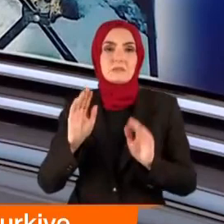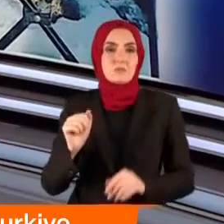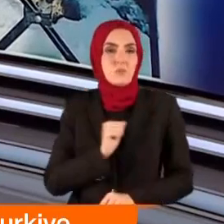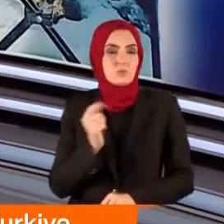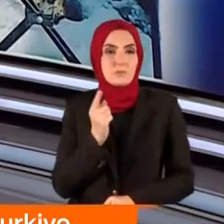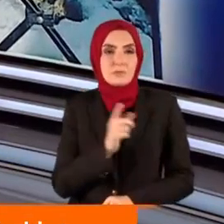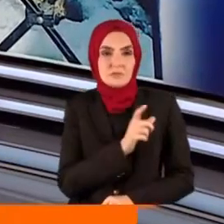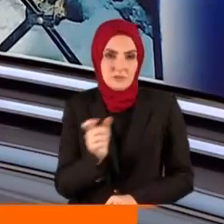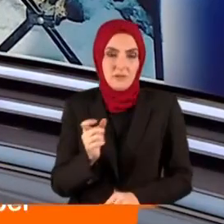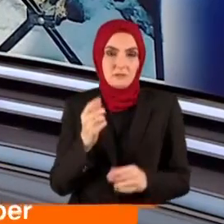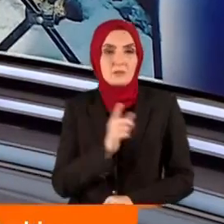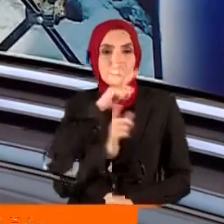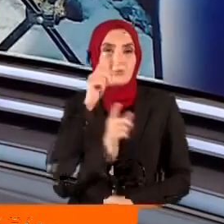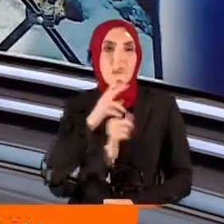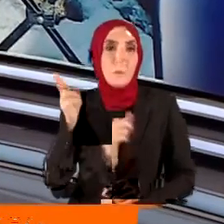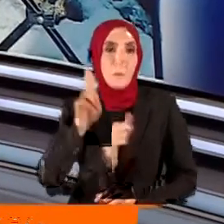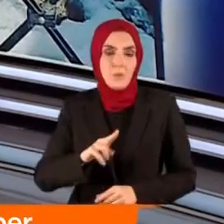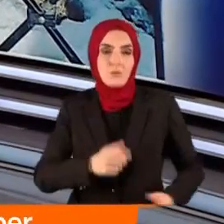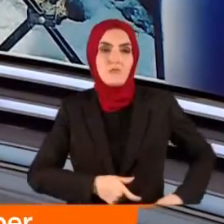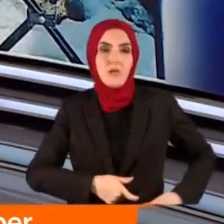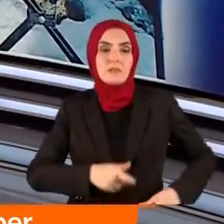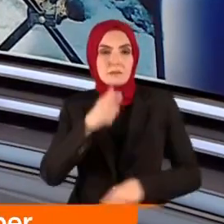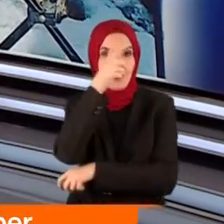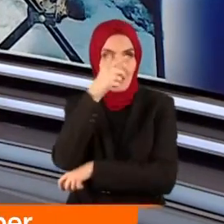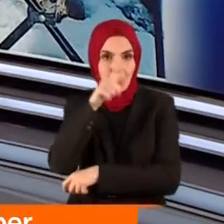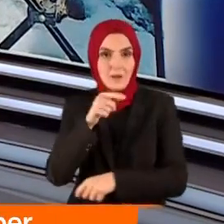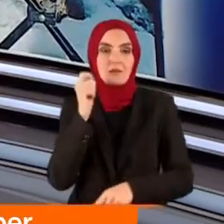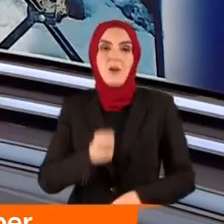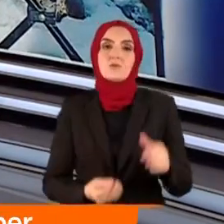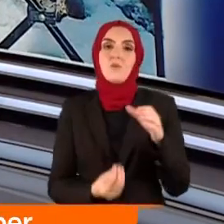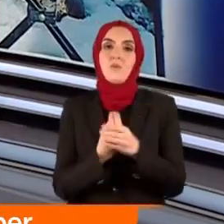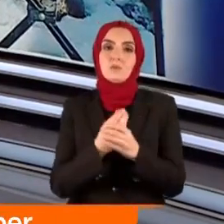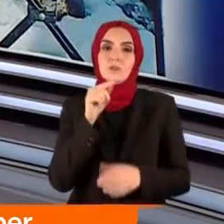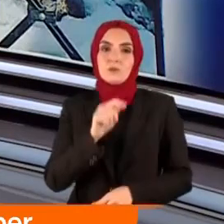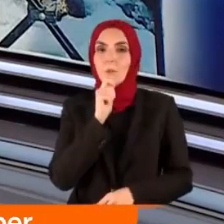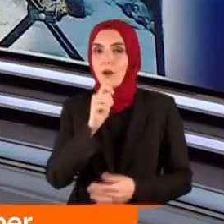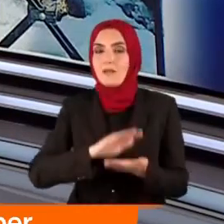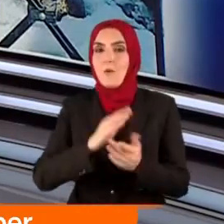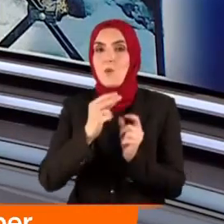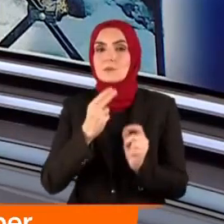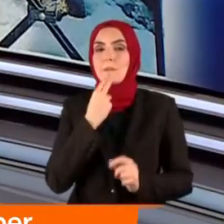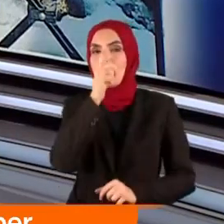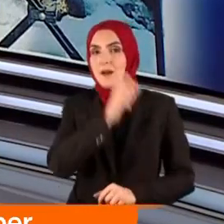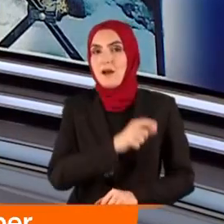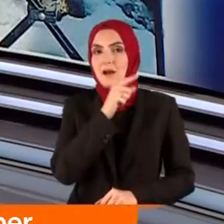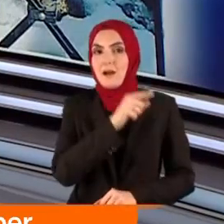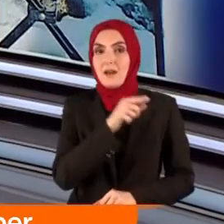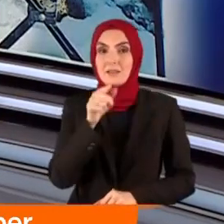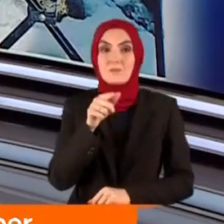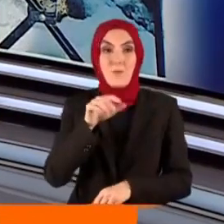güvenlik kameraları ortaya çıkarmıştı. Muhabir arkadaşımız Özlem Aksa işte bugün o kan donduran anların görüntüsüne